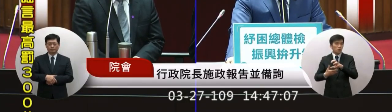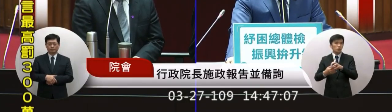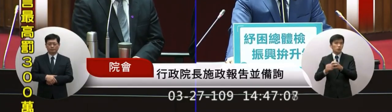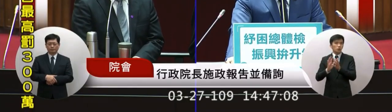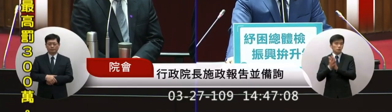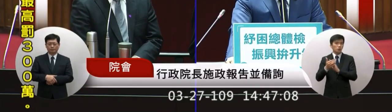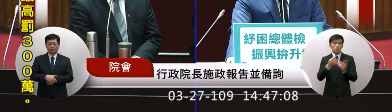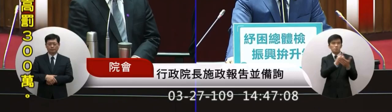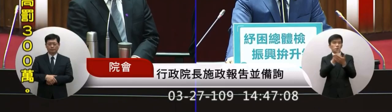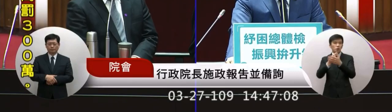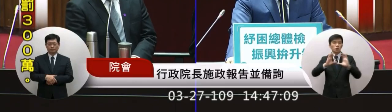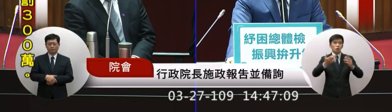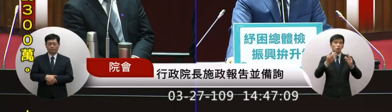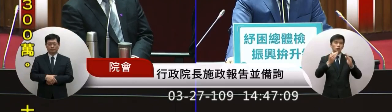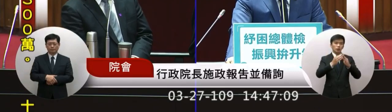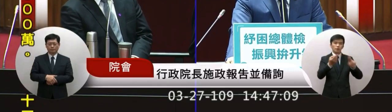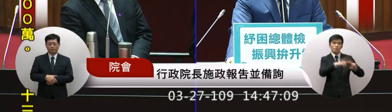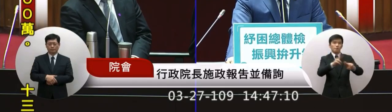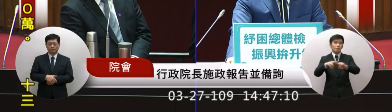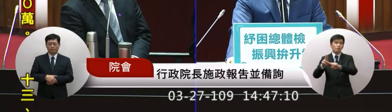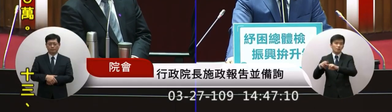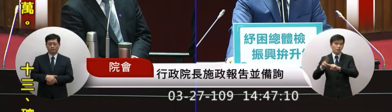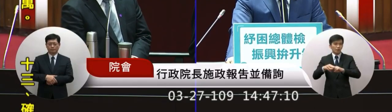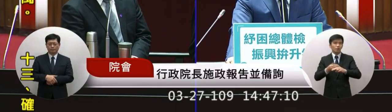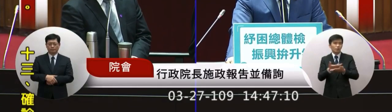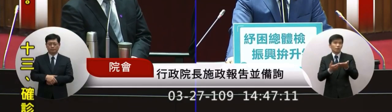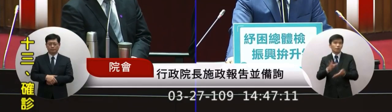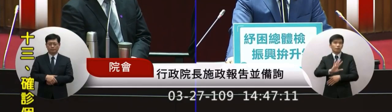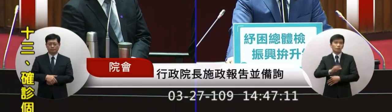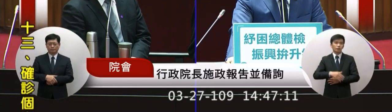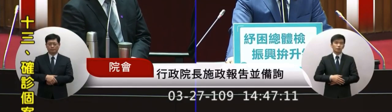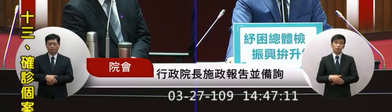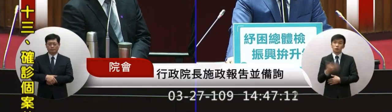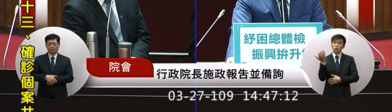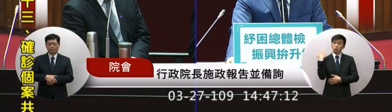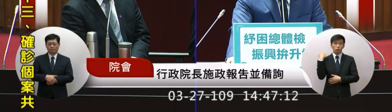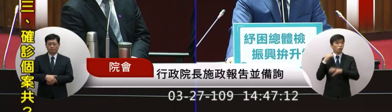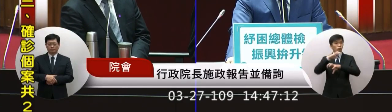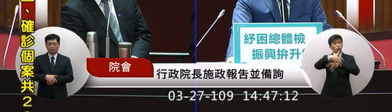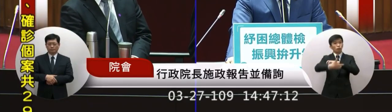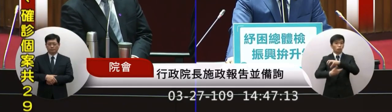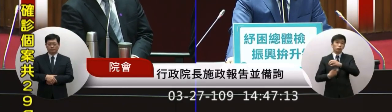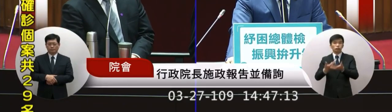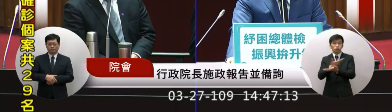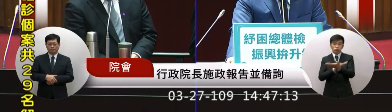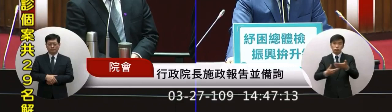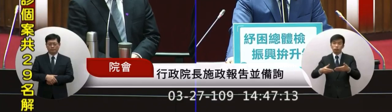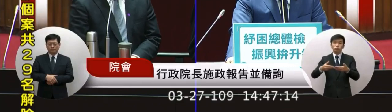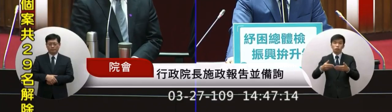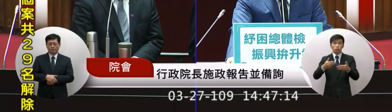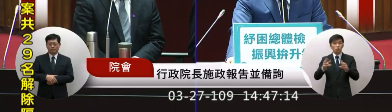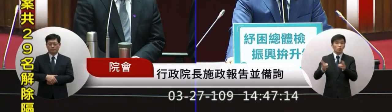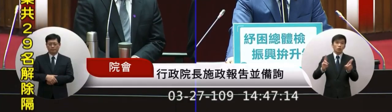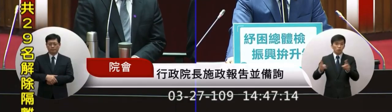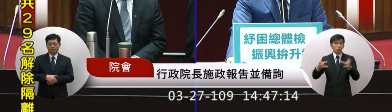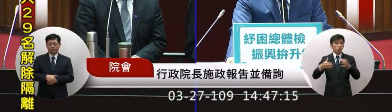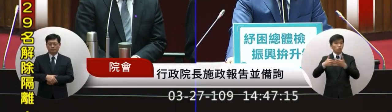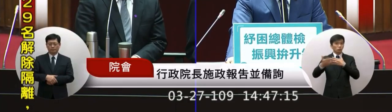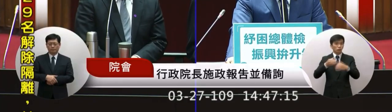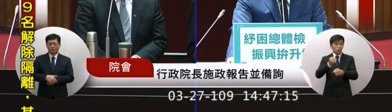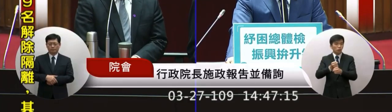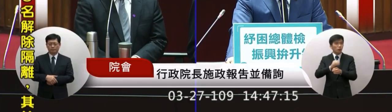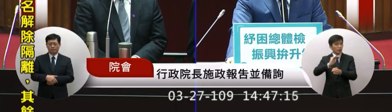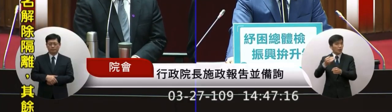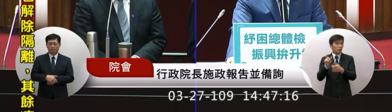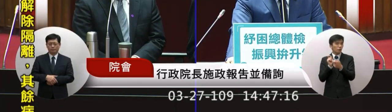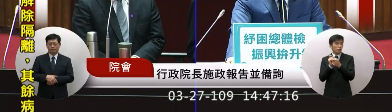国的逆全球化时代过去现在都是全球化时代，大家都是产业的分工，可是现在那个陆续大